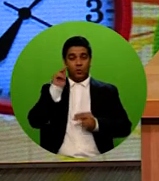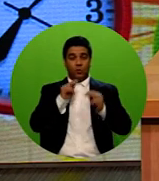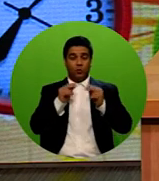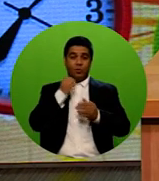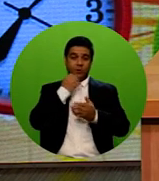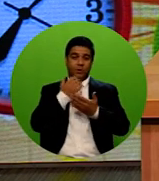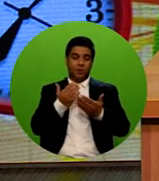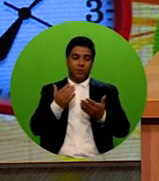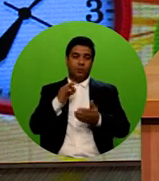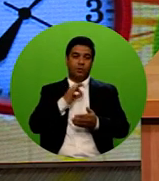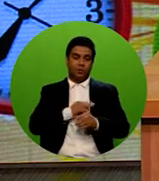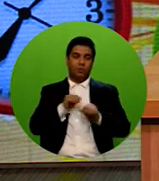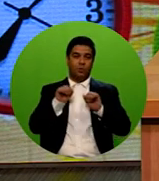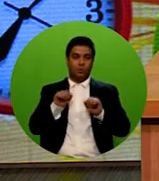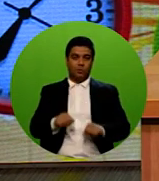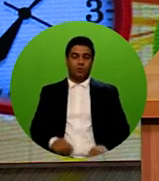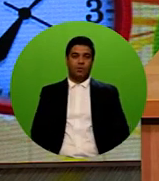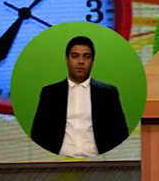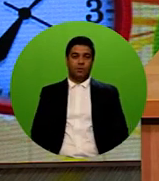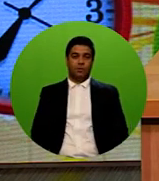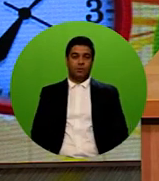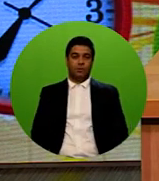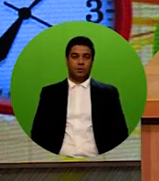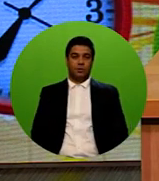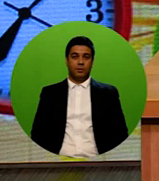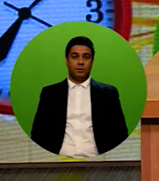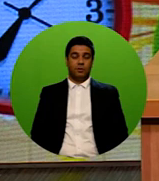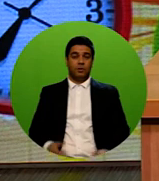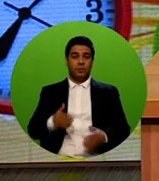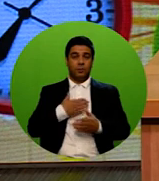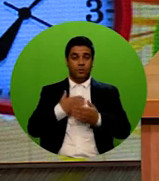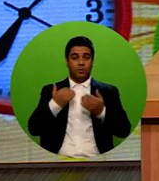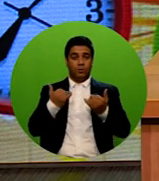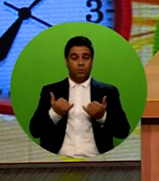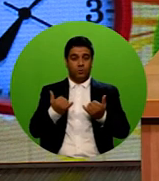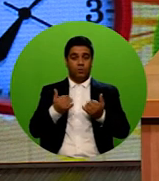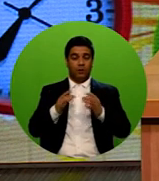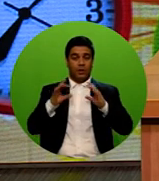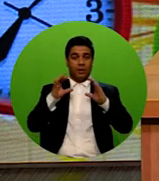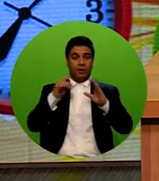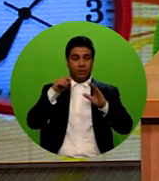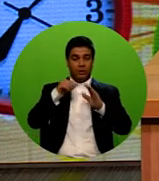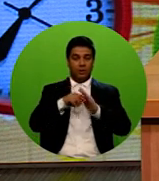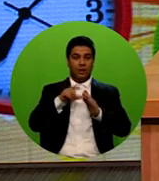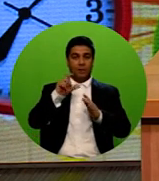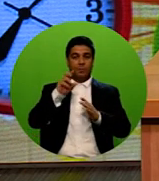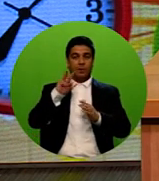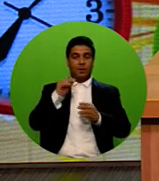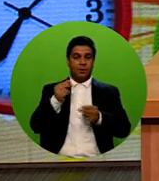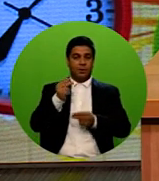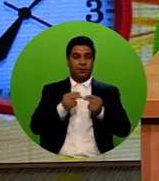qurollardan foydalanishingiz mumkin. Demak, men bugun aylana ichiga emblema